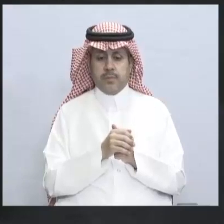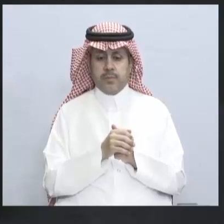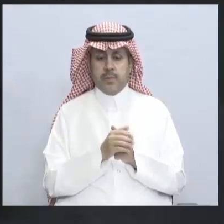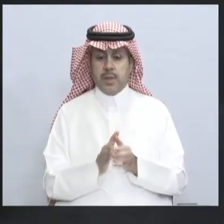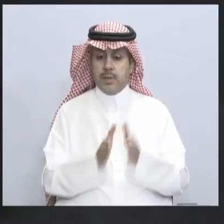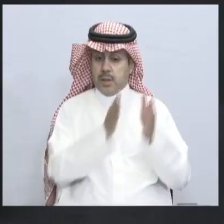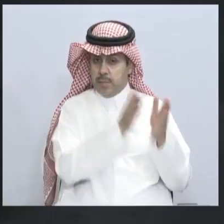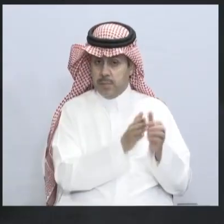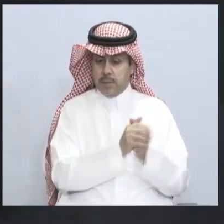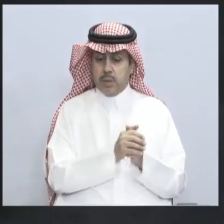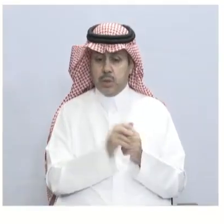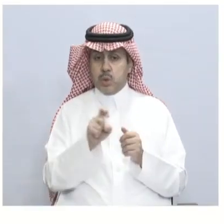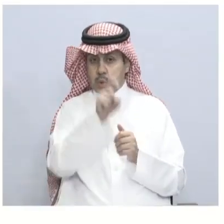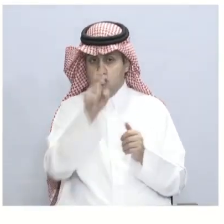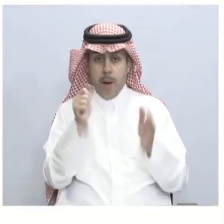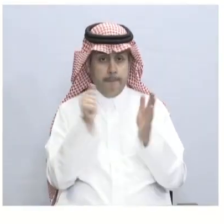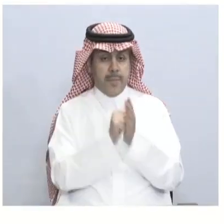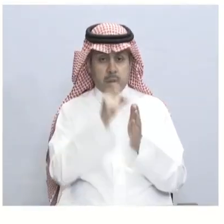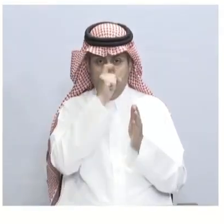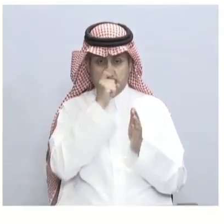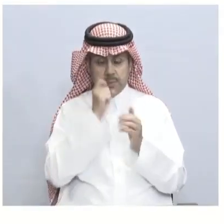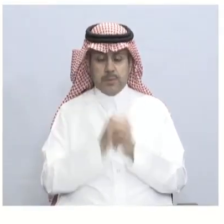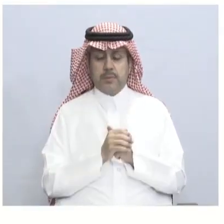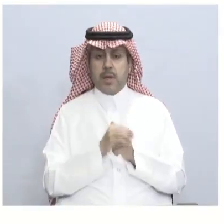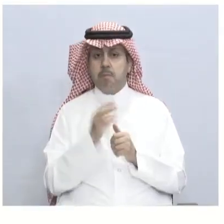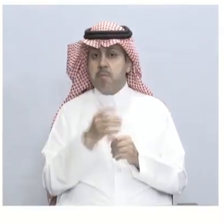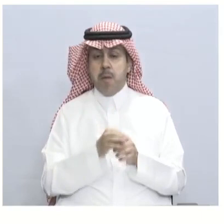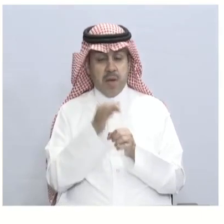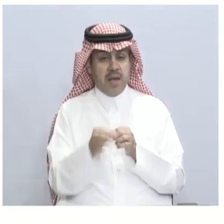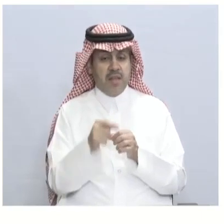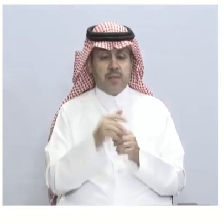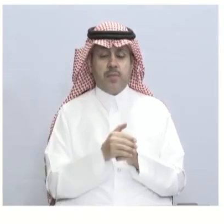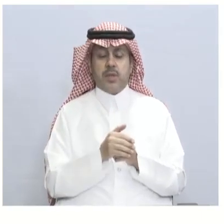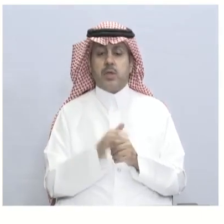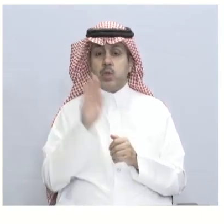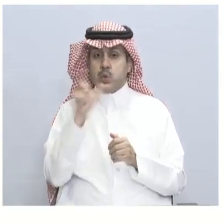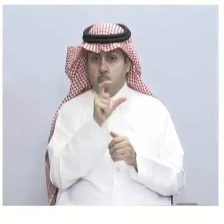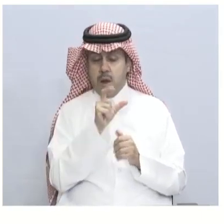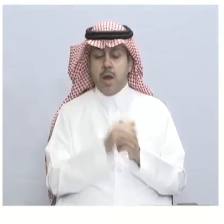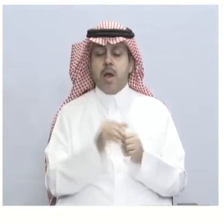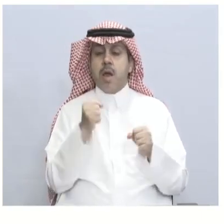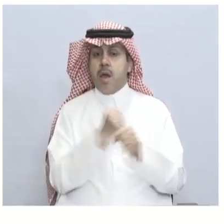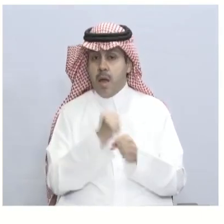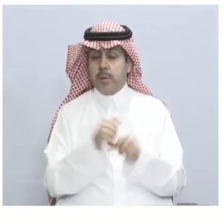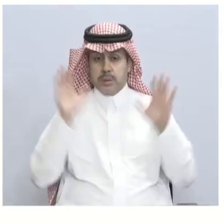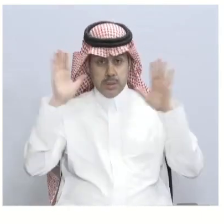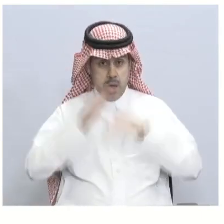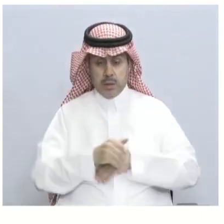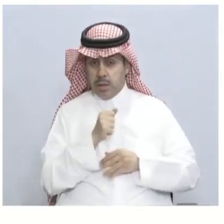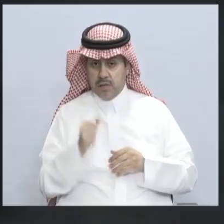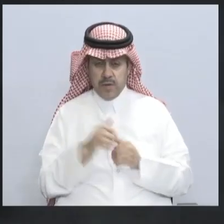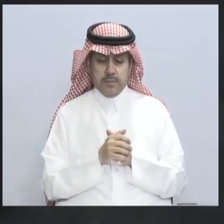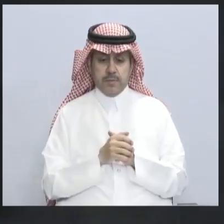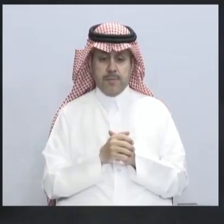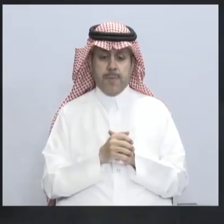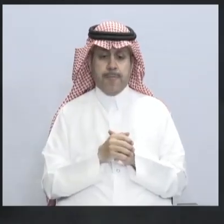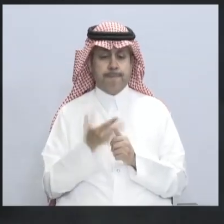ناتي الان الى التقويم السؤال الاول ما المكان الذي يسن اقامه صلاه العيد فيه